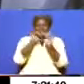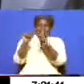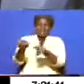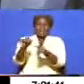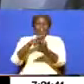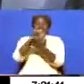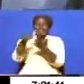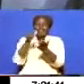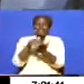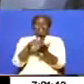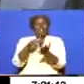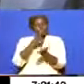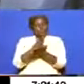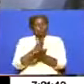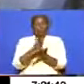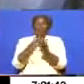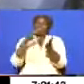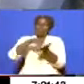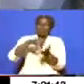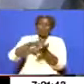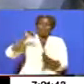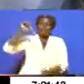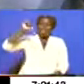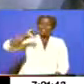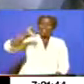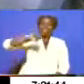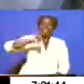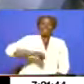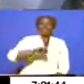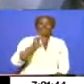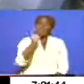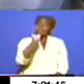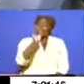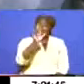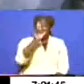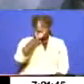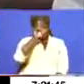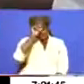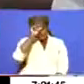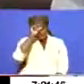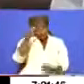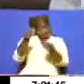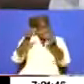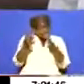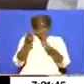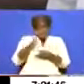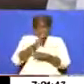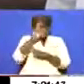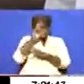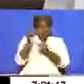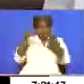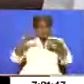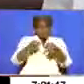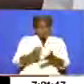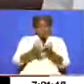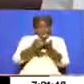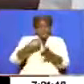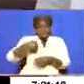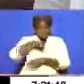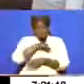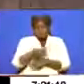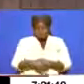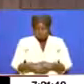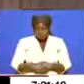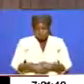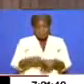Imeharibika. Tunaomba serikali ya kwamba muturudishie hao polisi wakuje ili watusaidie. Lokuren baadaye alijisalimisha kwa